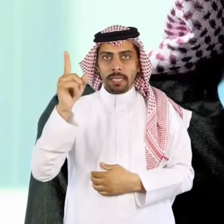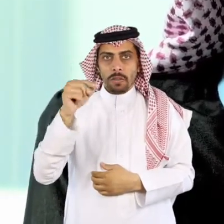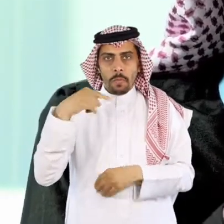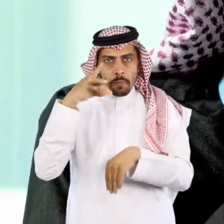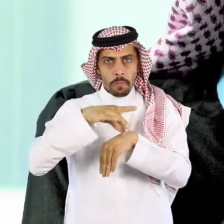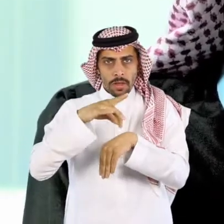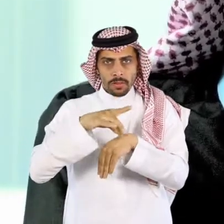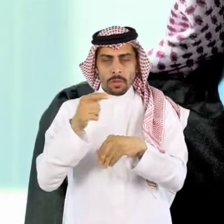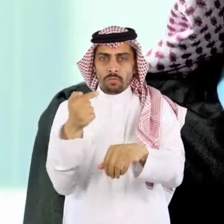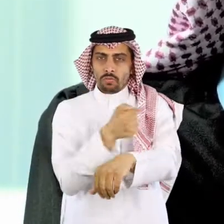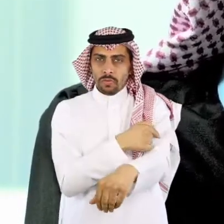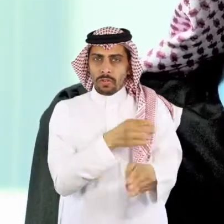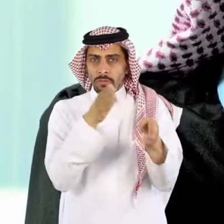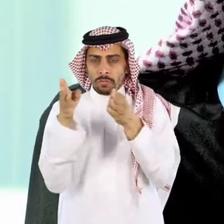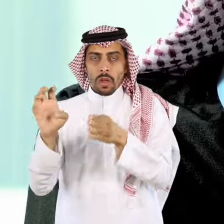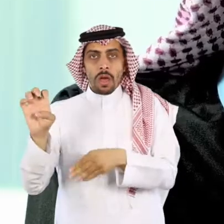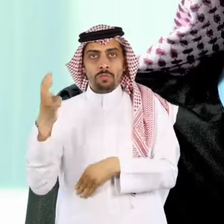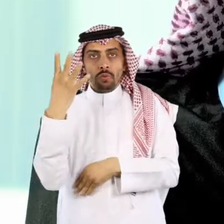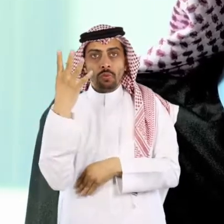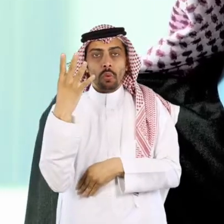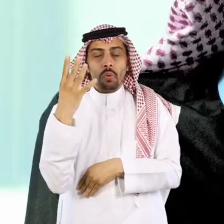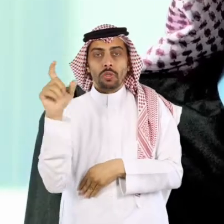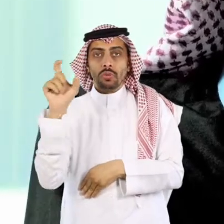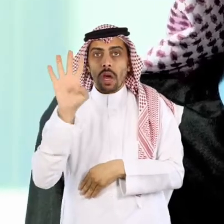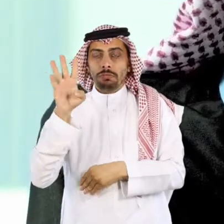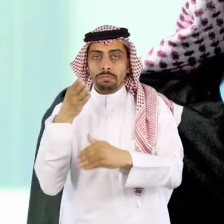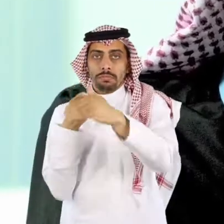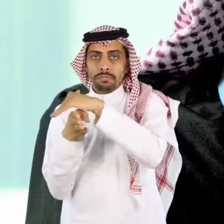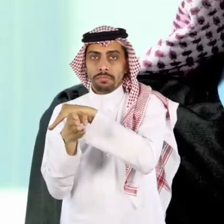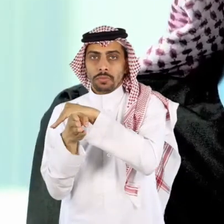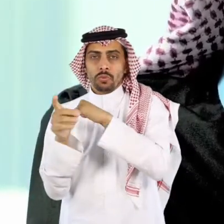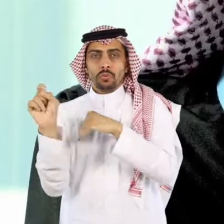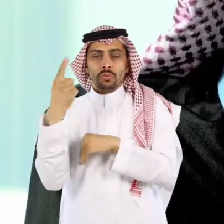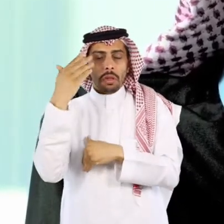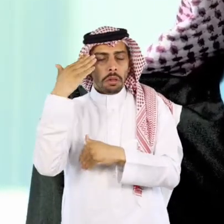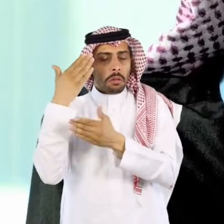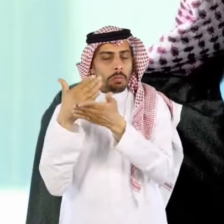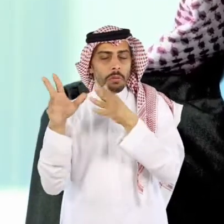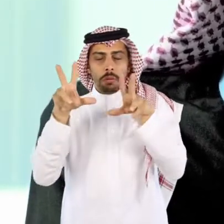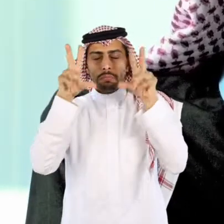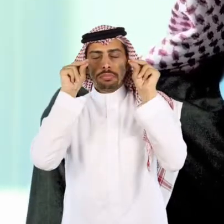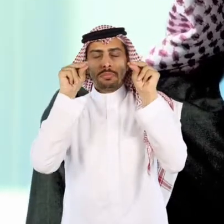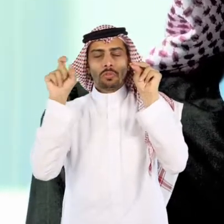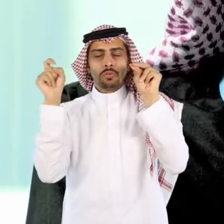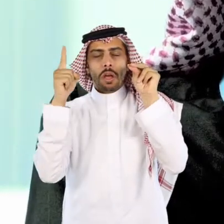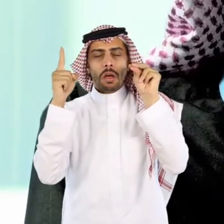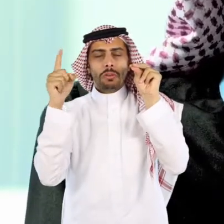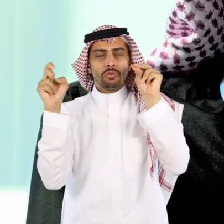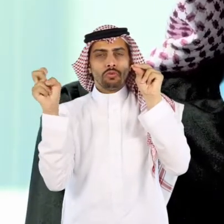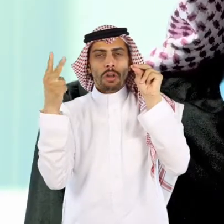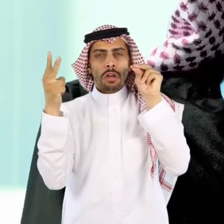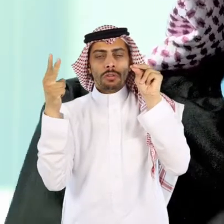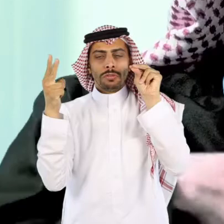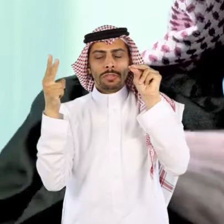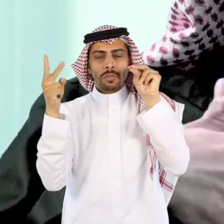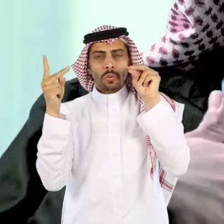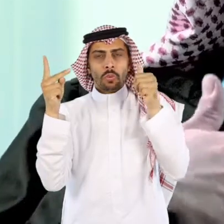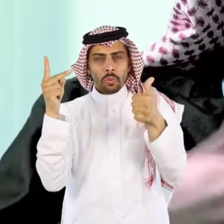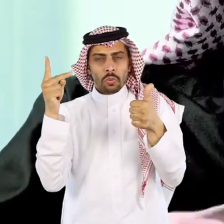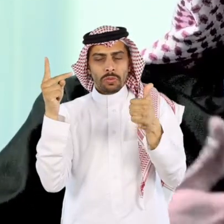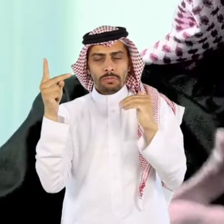وسبب لي تنومت في المستشفى يمكن حوالي 4 شهور، أول شهر منها ما أتذكره. وبعدين